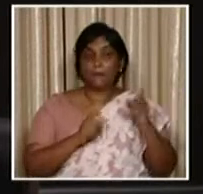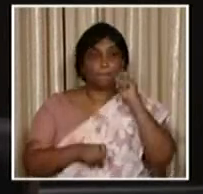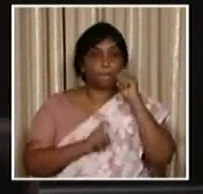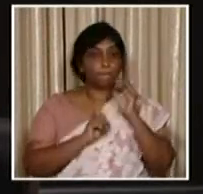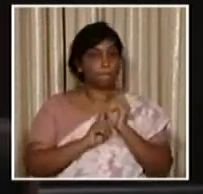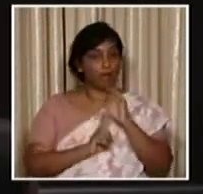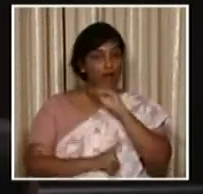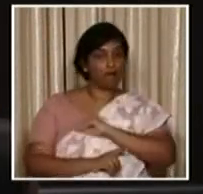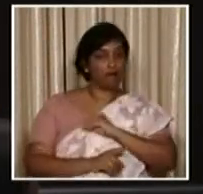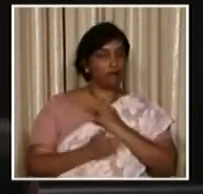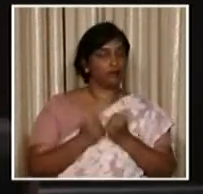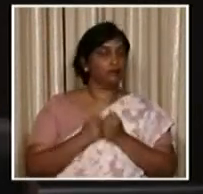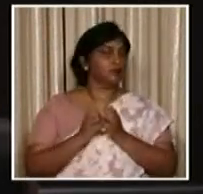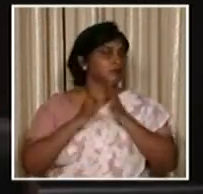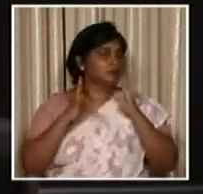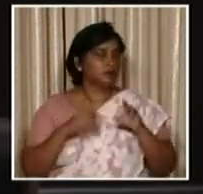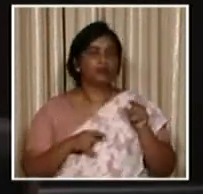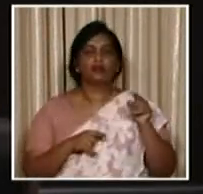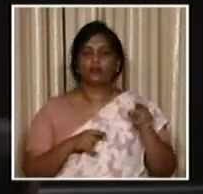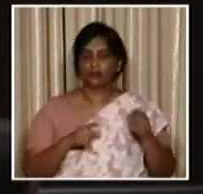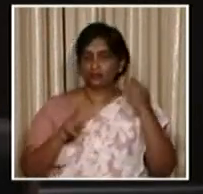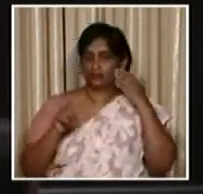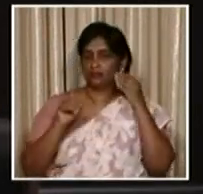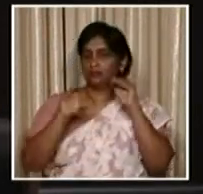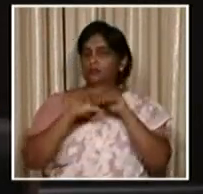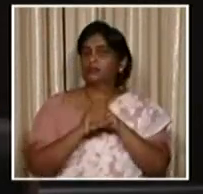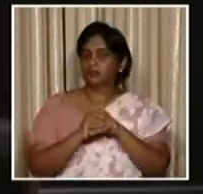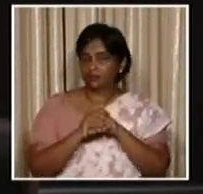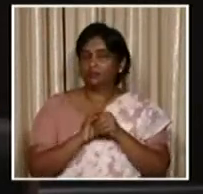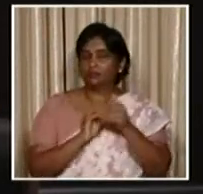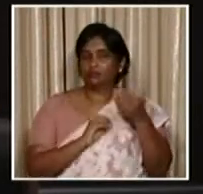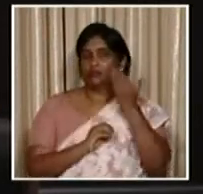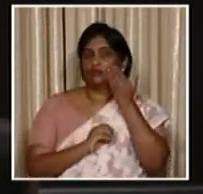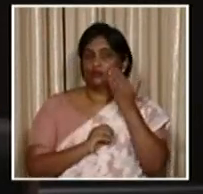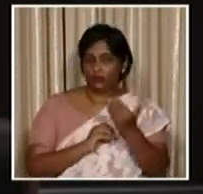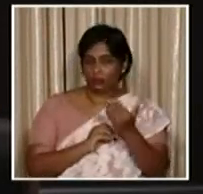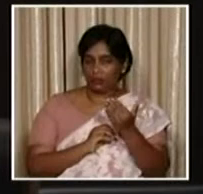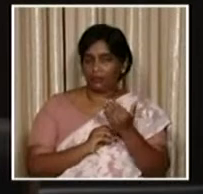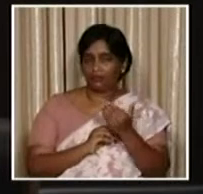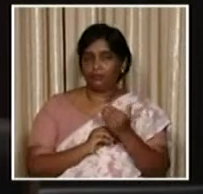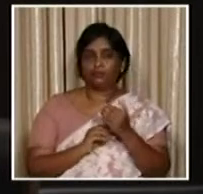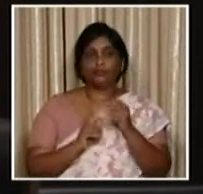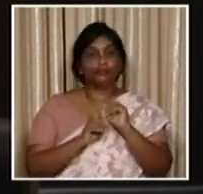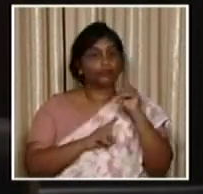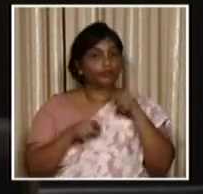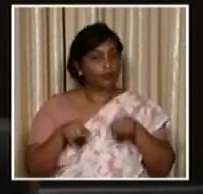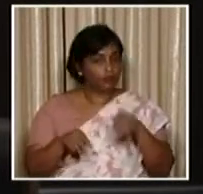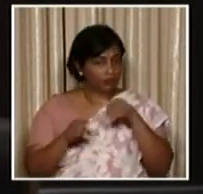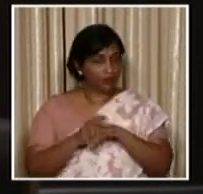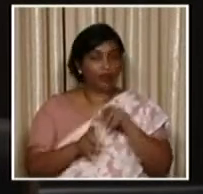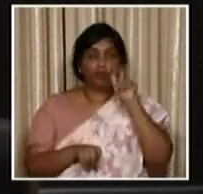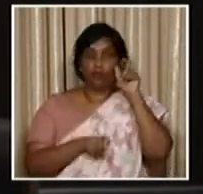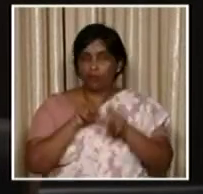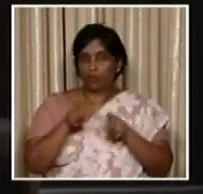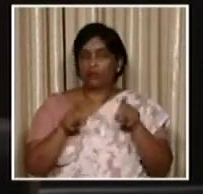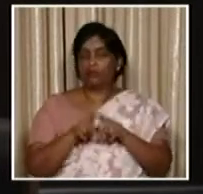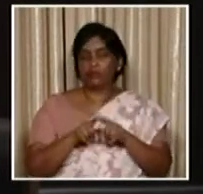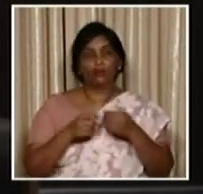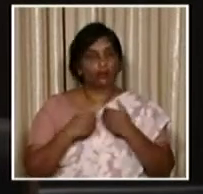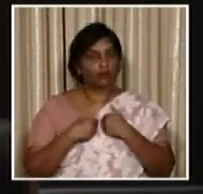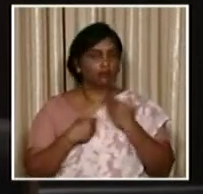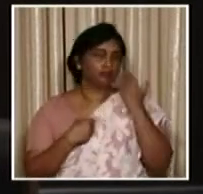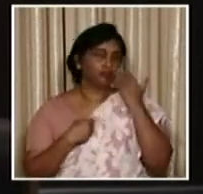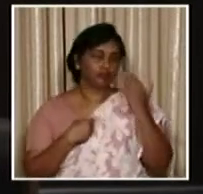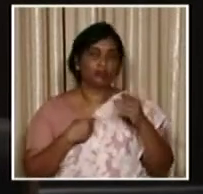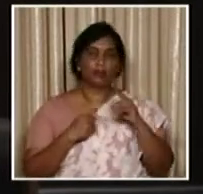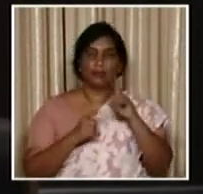පුද්ගලික වාසිය තකා යන ගොඩක් අය මේක ඇතුළට ගමන් කරන බව අපිට දැන් පේනවා සභාවේ ඉන්න පුද්ගලෙක් විදිහට අපිට දැන්